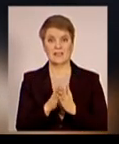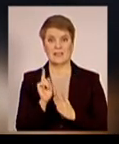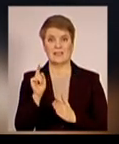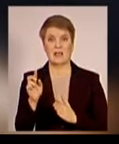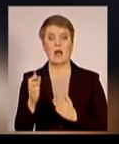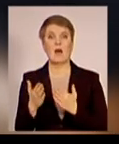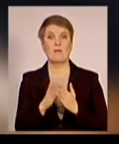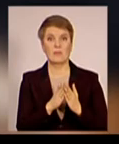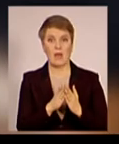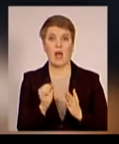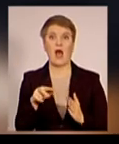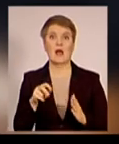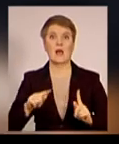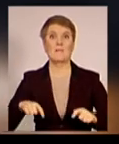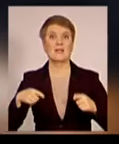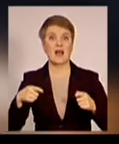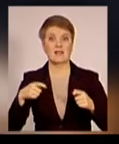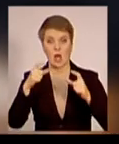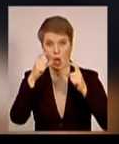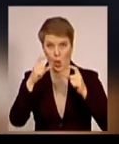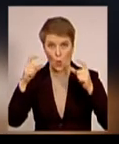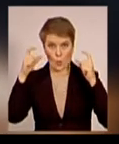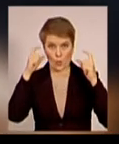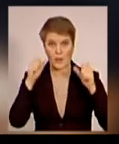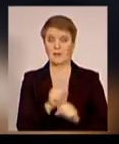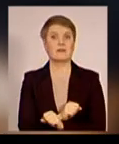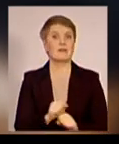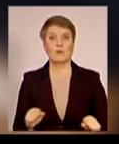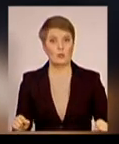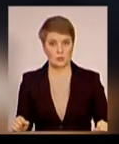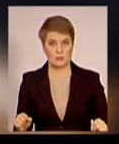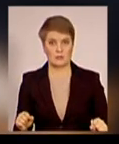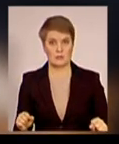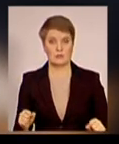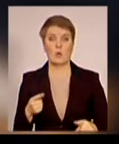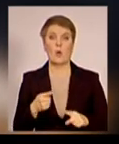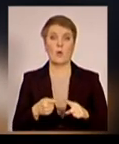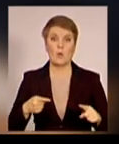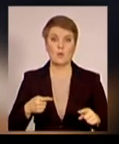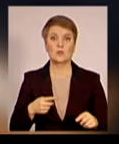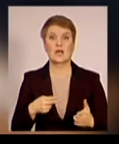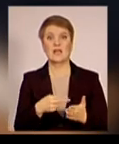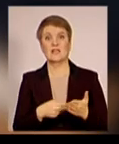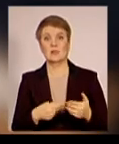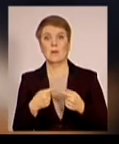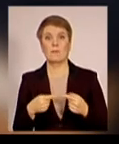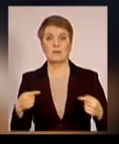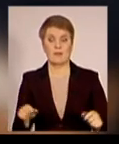тамтешньої бібліотеки, але передати йому окуляри немає такої можливості, колючі, ріжучі предмети не можна